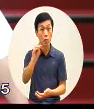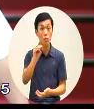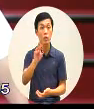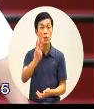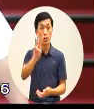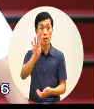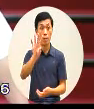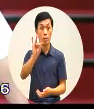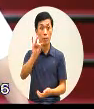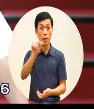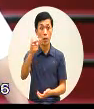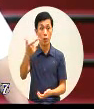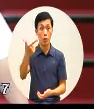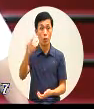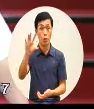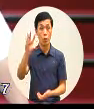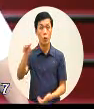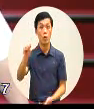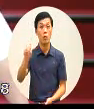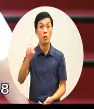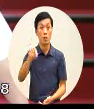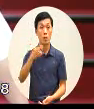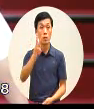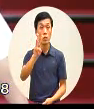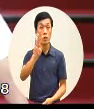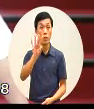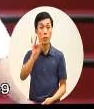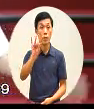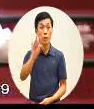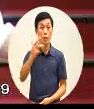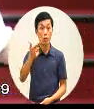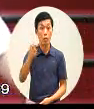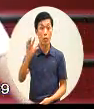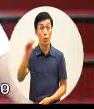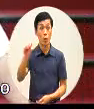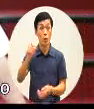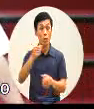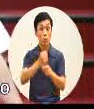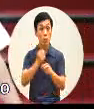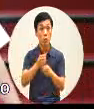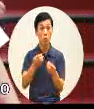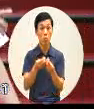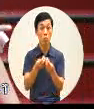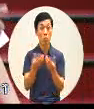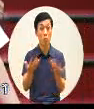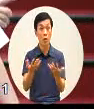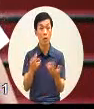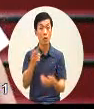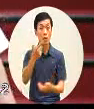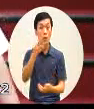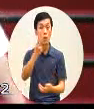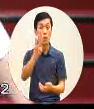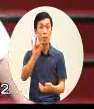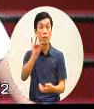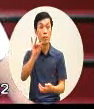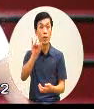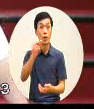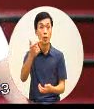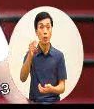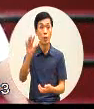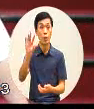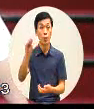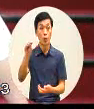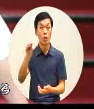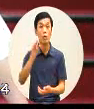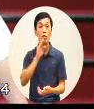306万嘛。那306万，伊是要安怎算？306万就是变用伊1000平，